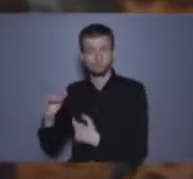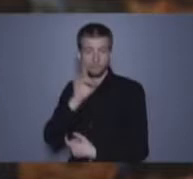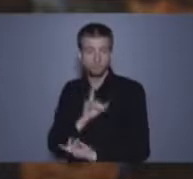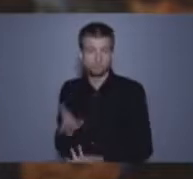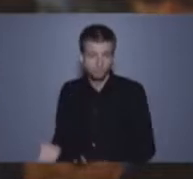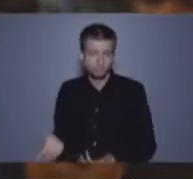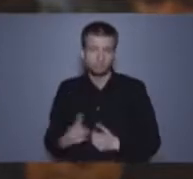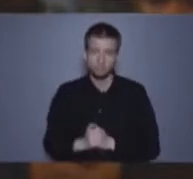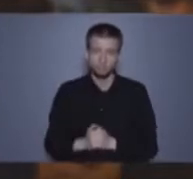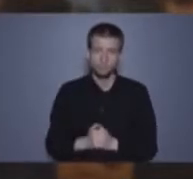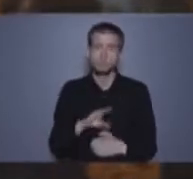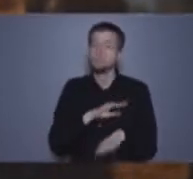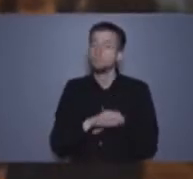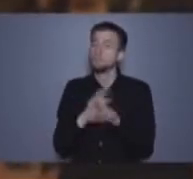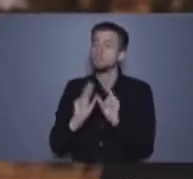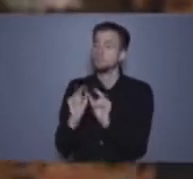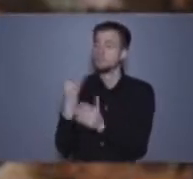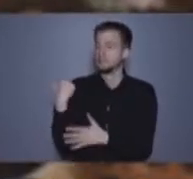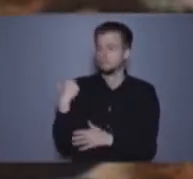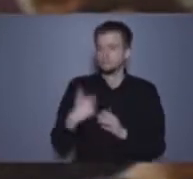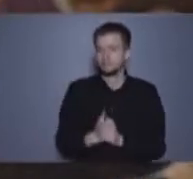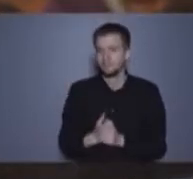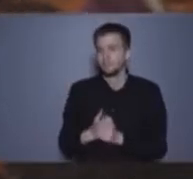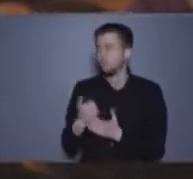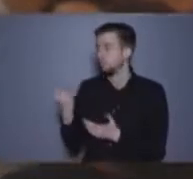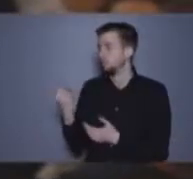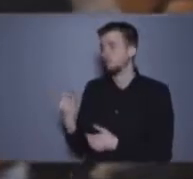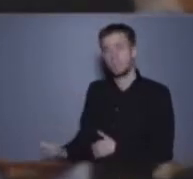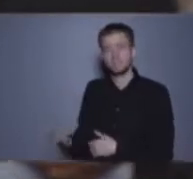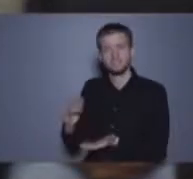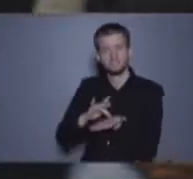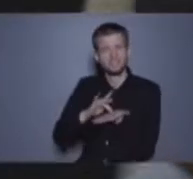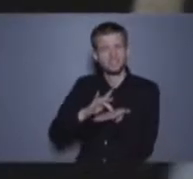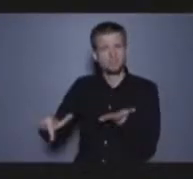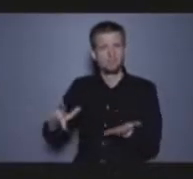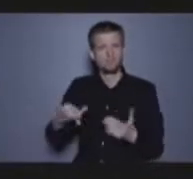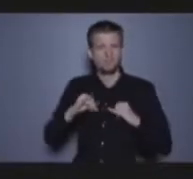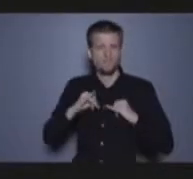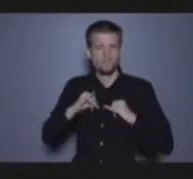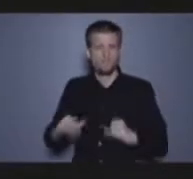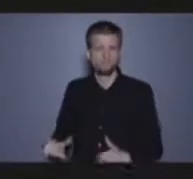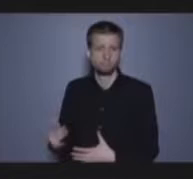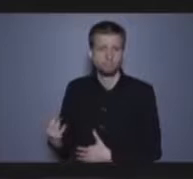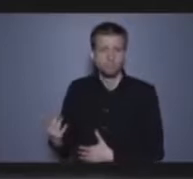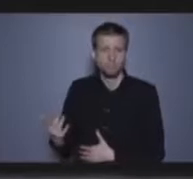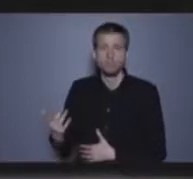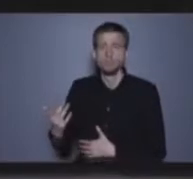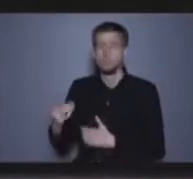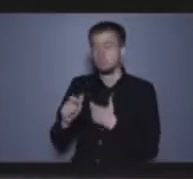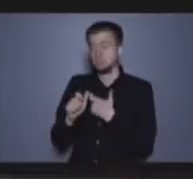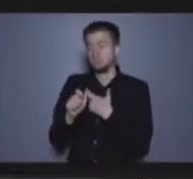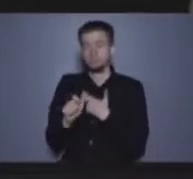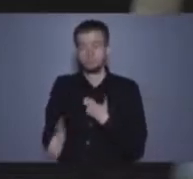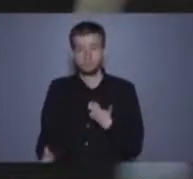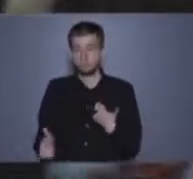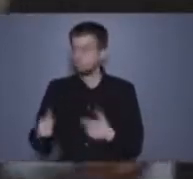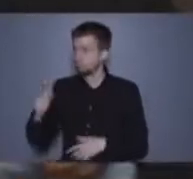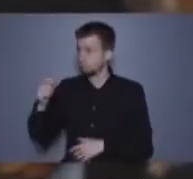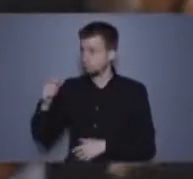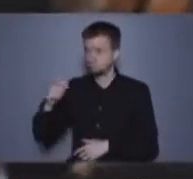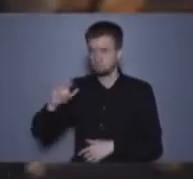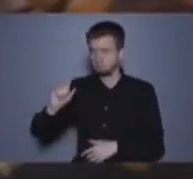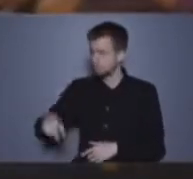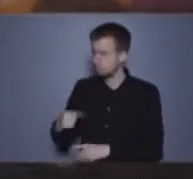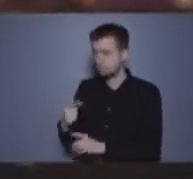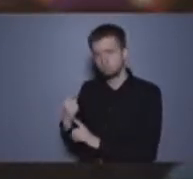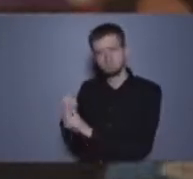messieurs, l'hypocrisie absolue et le devoir, du coup, de châtier